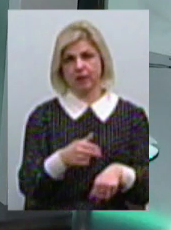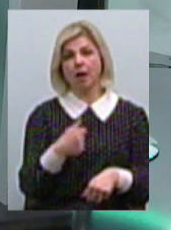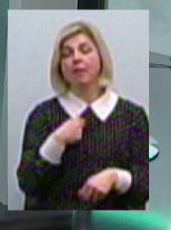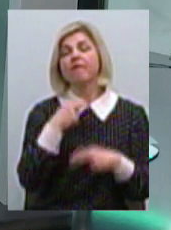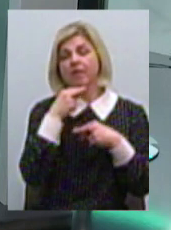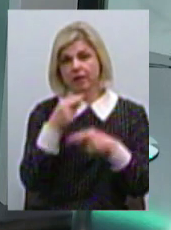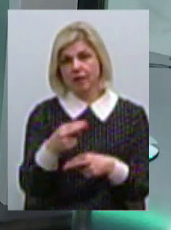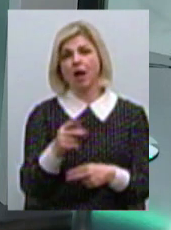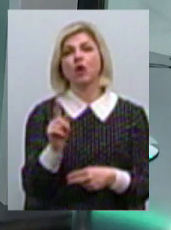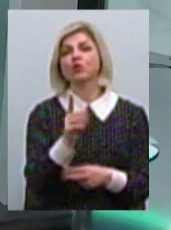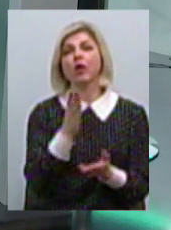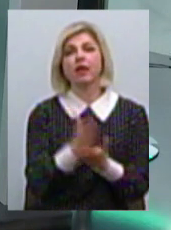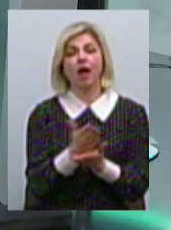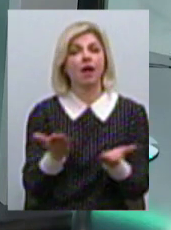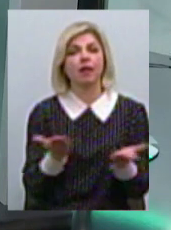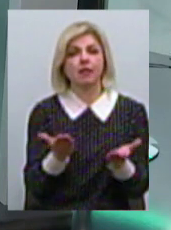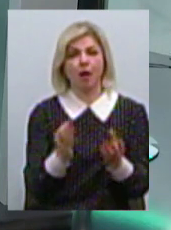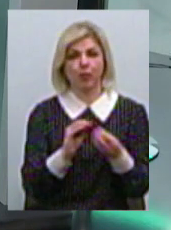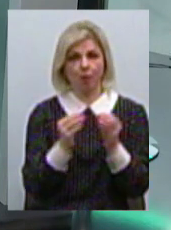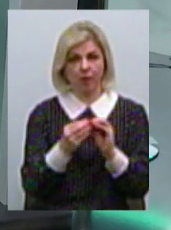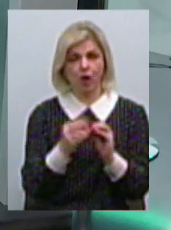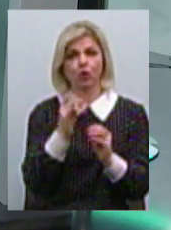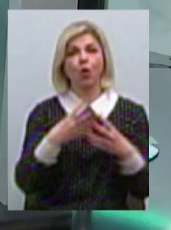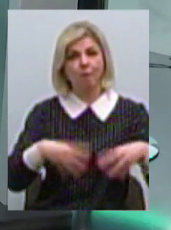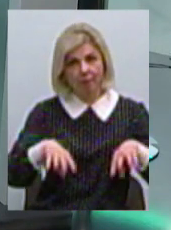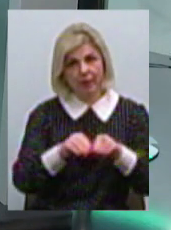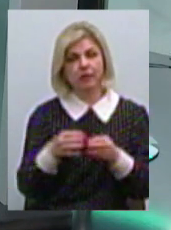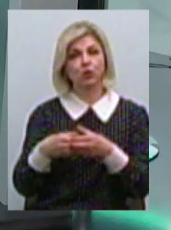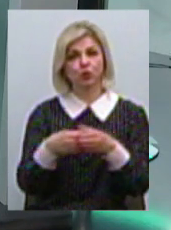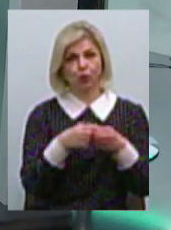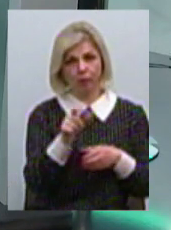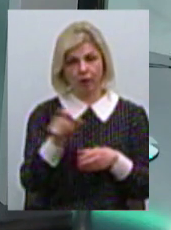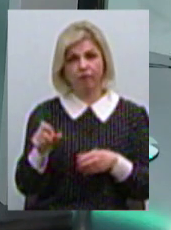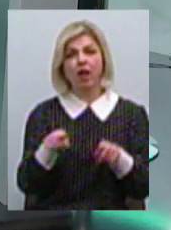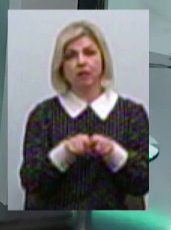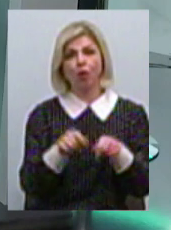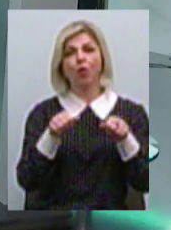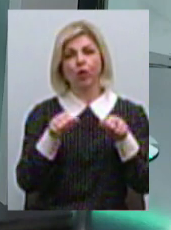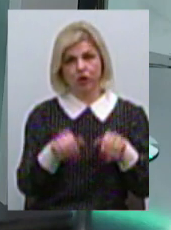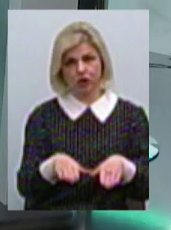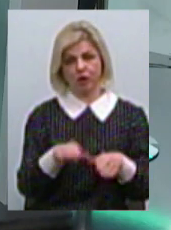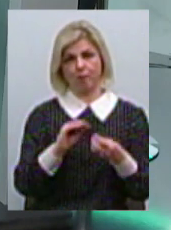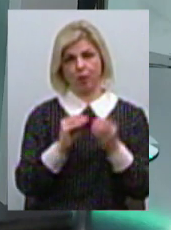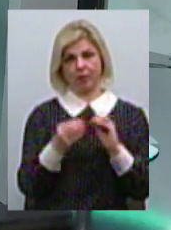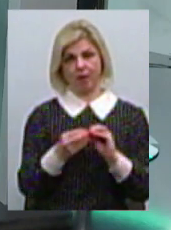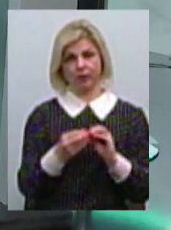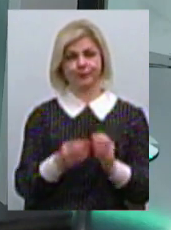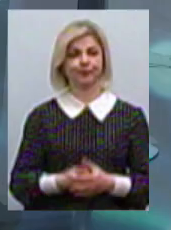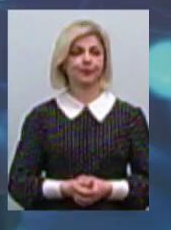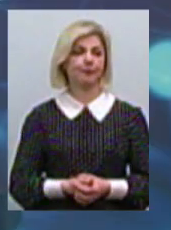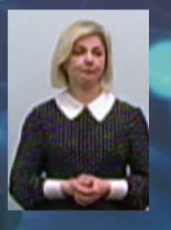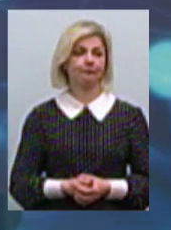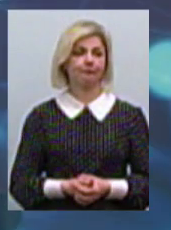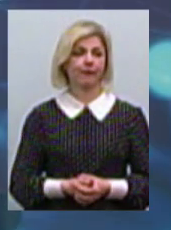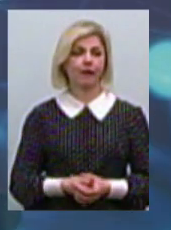увагу, яка є проблематика, але разом з суспільством, дану проблему вирішимо. Віталій, є ще одне цікаве питання.